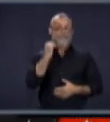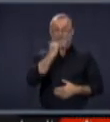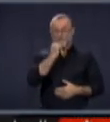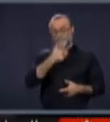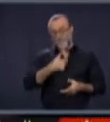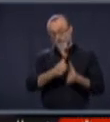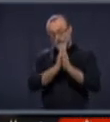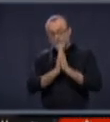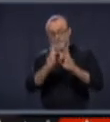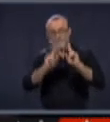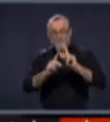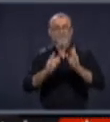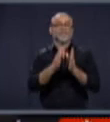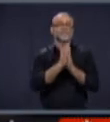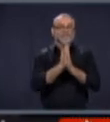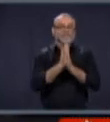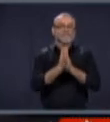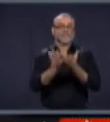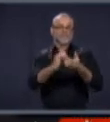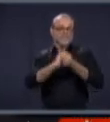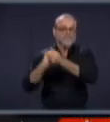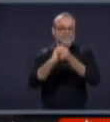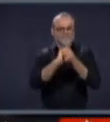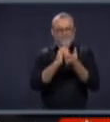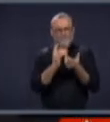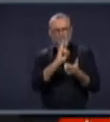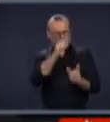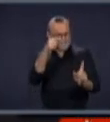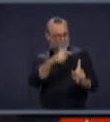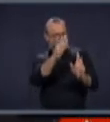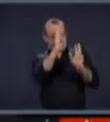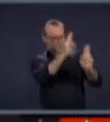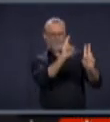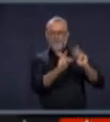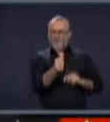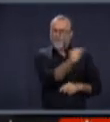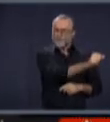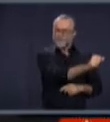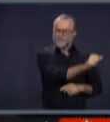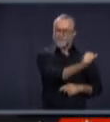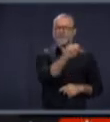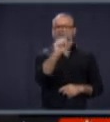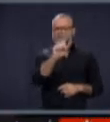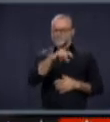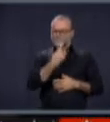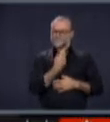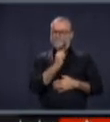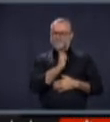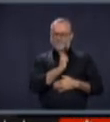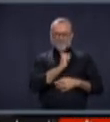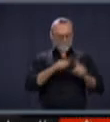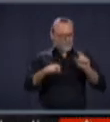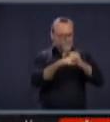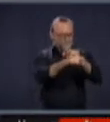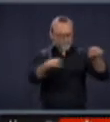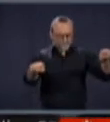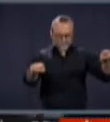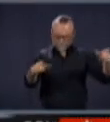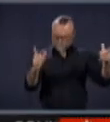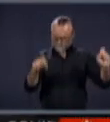aux gens de collaborer. C'est une question de respect pour les autres. Ce n'est pas seulement pour vous-même, c'est aussi pour